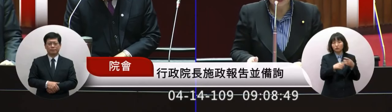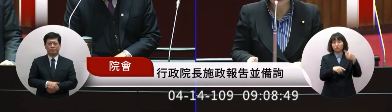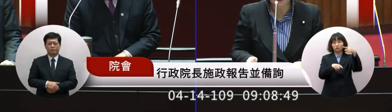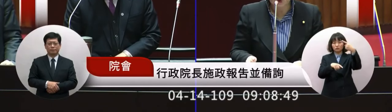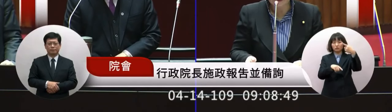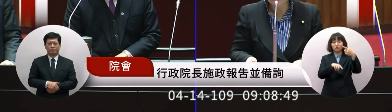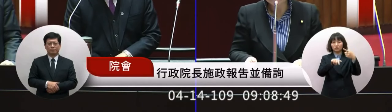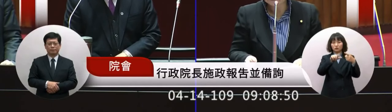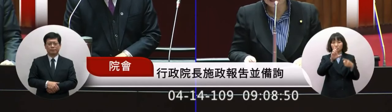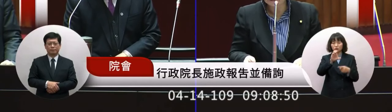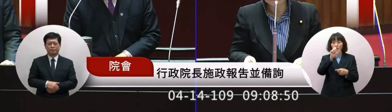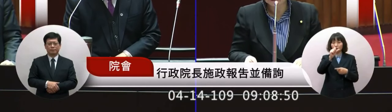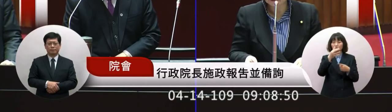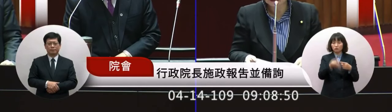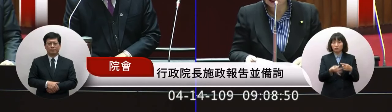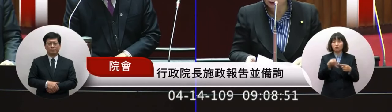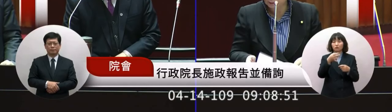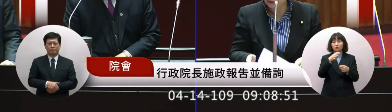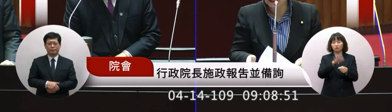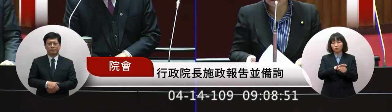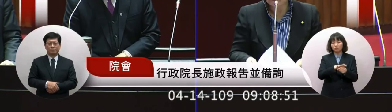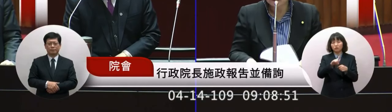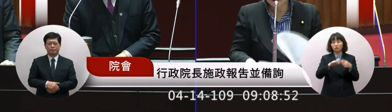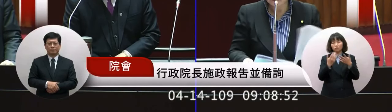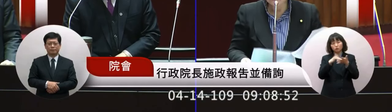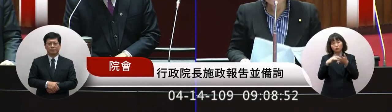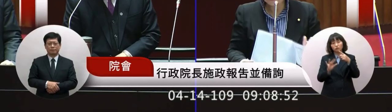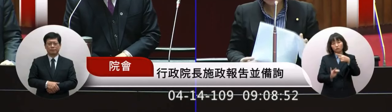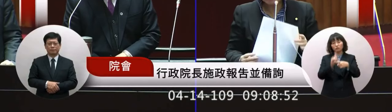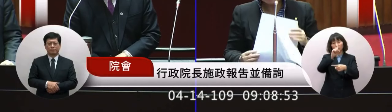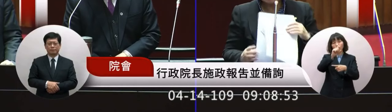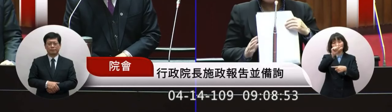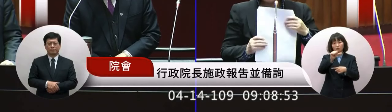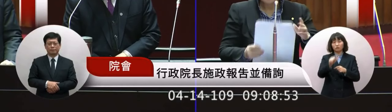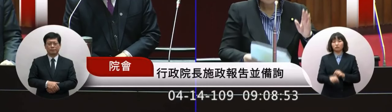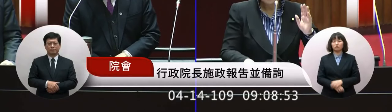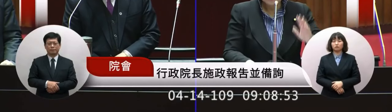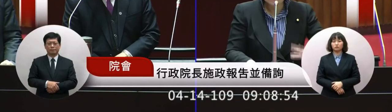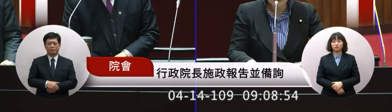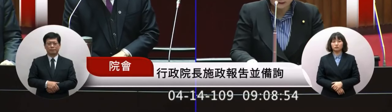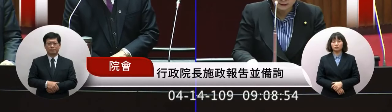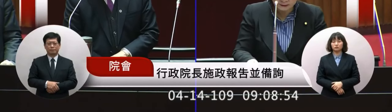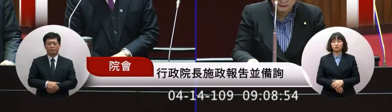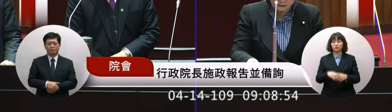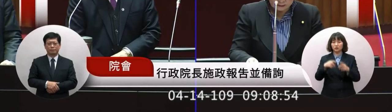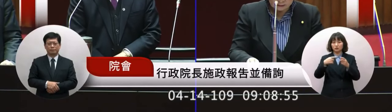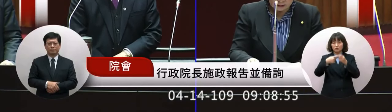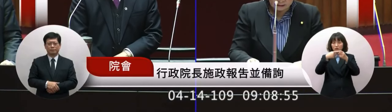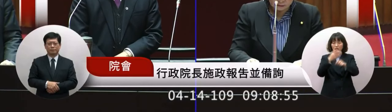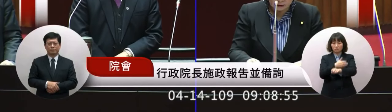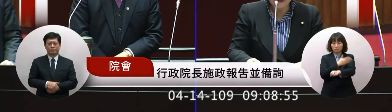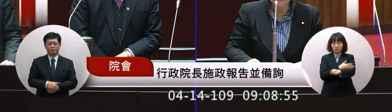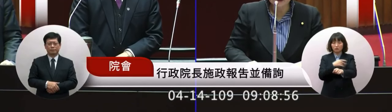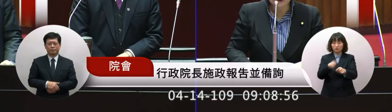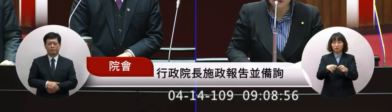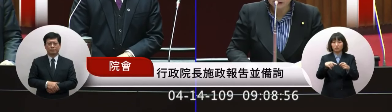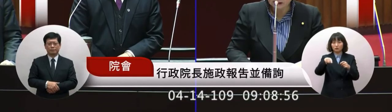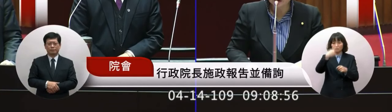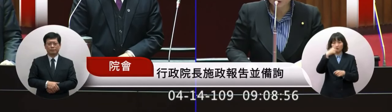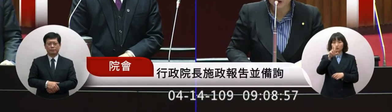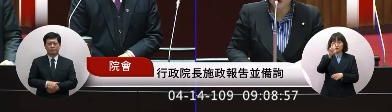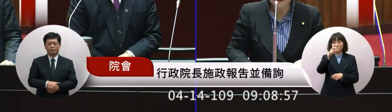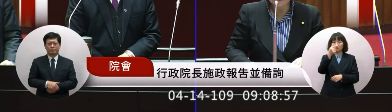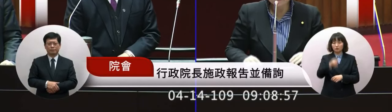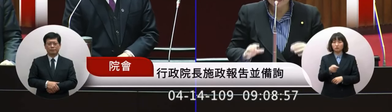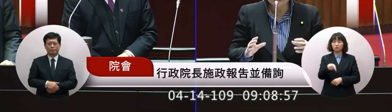助啊，纾困占了整个的15%，但是呢，这个第一期呢，